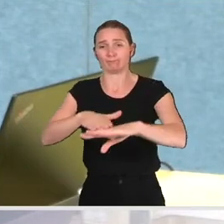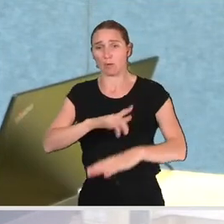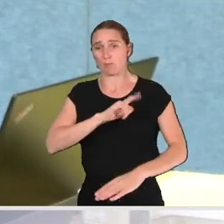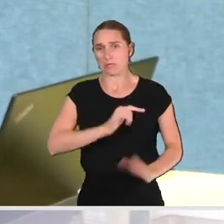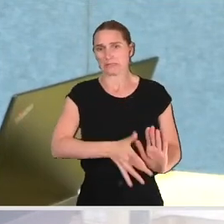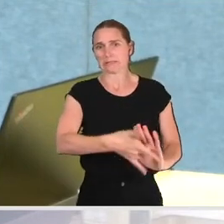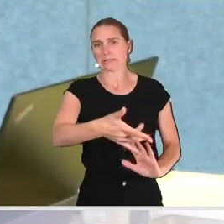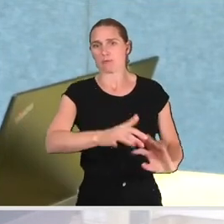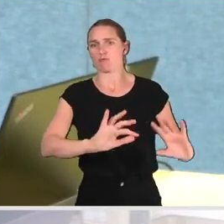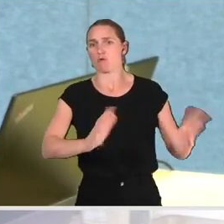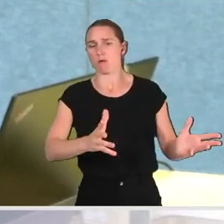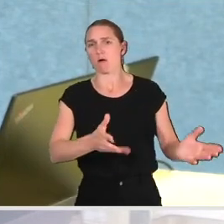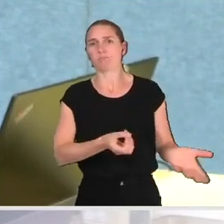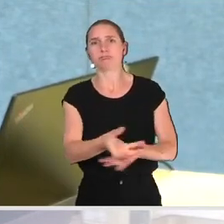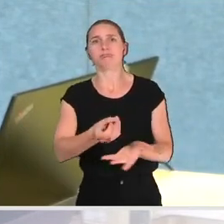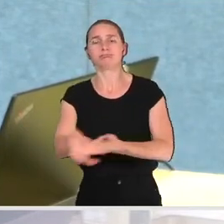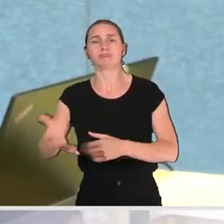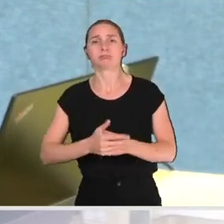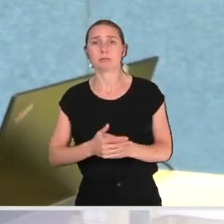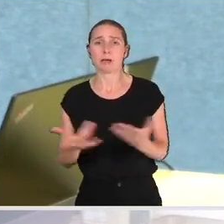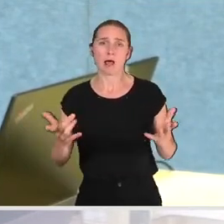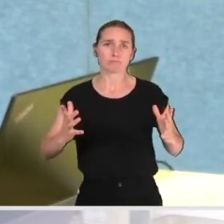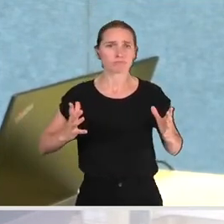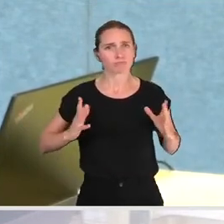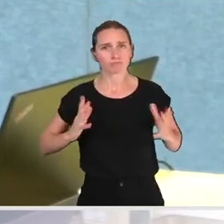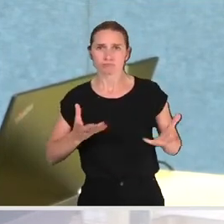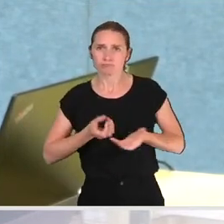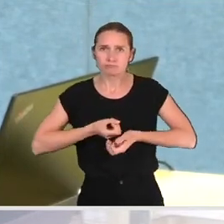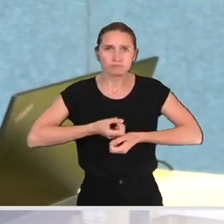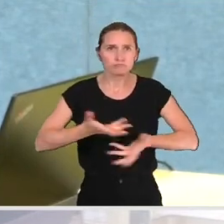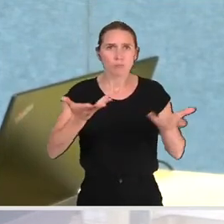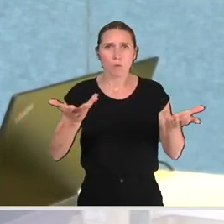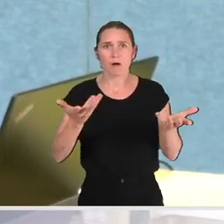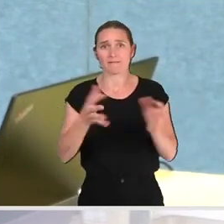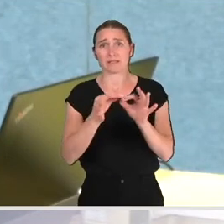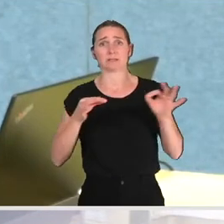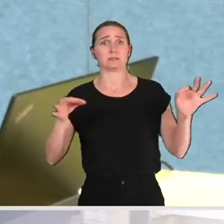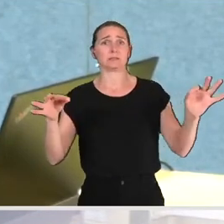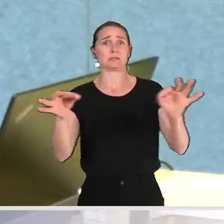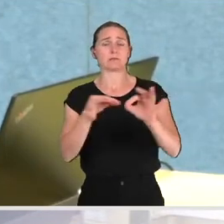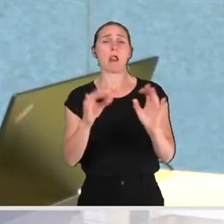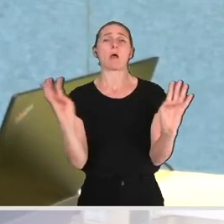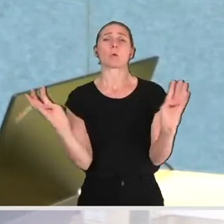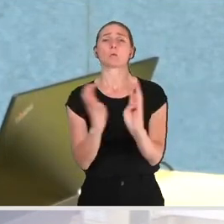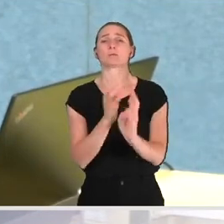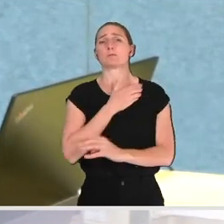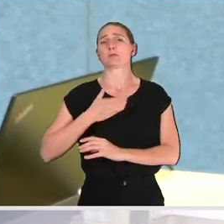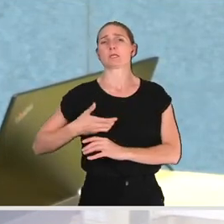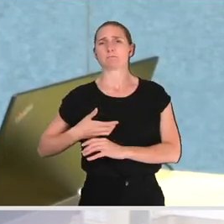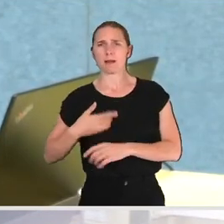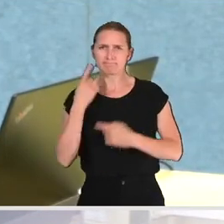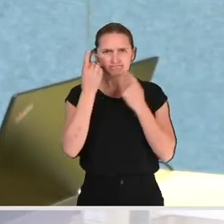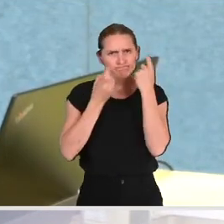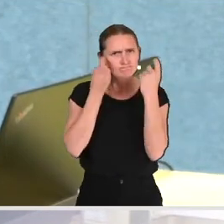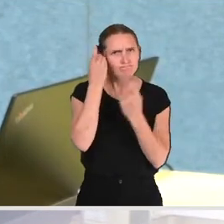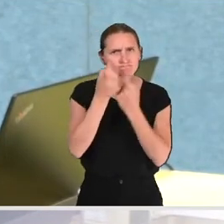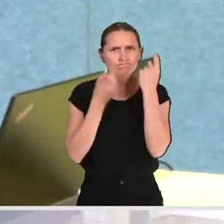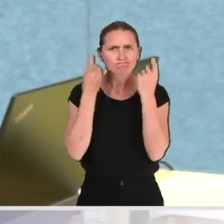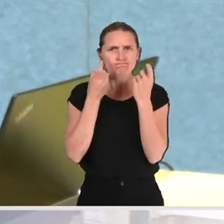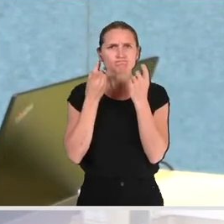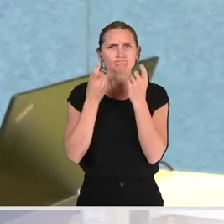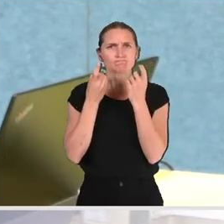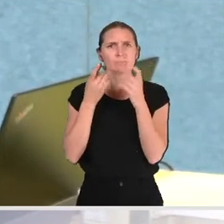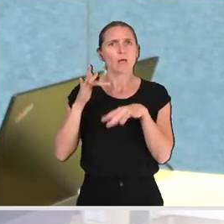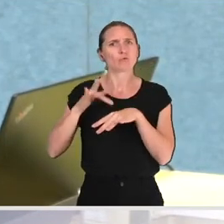à propos de la rénovation de la salle du conseil municipal incendiée par des anarchistes en